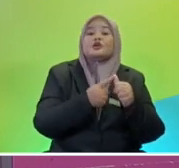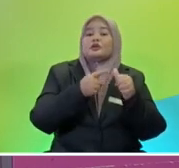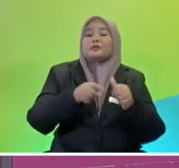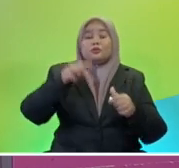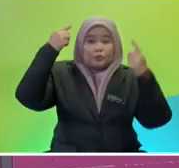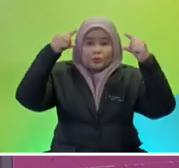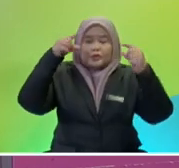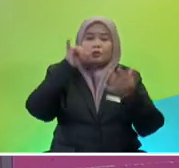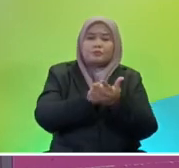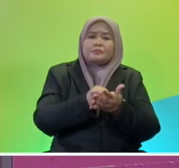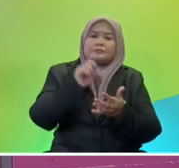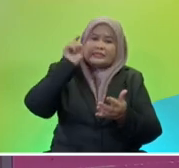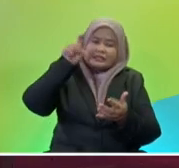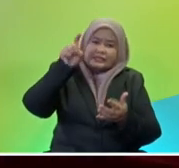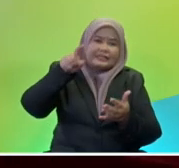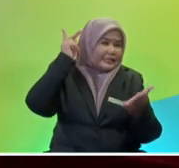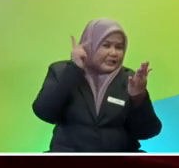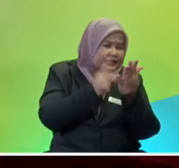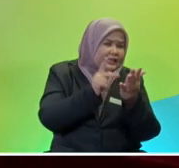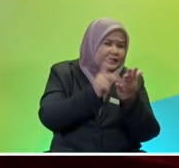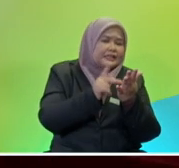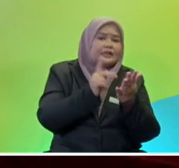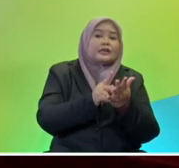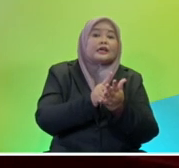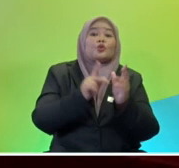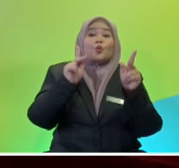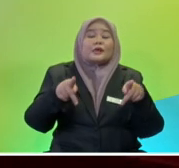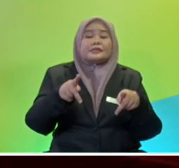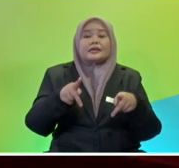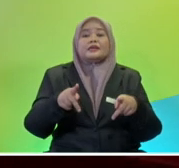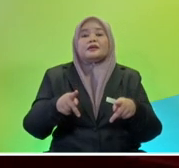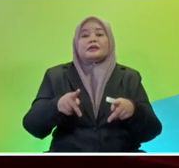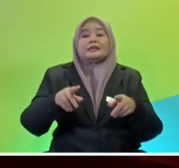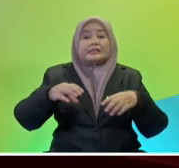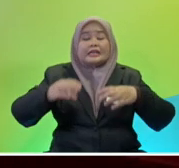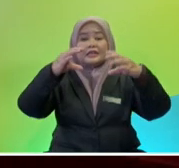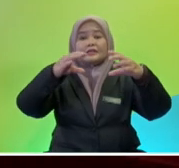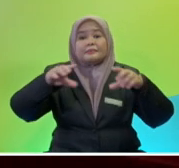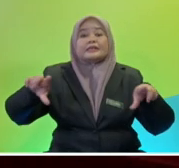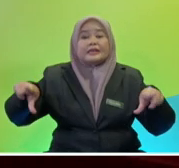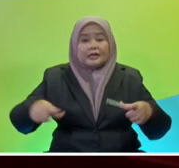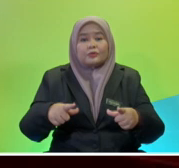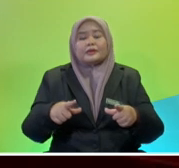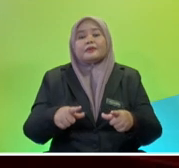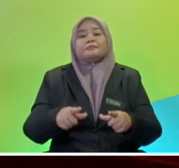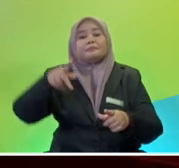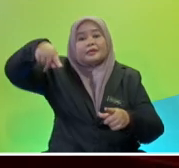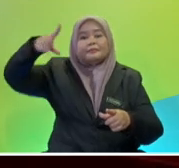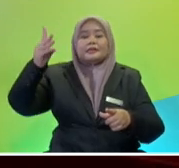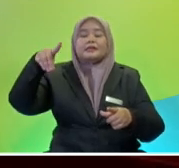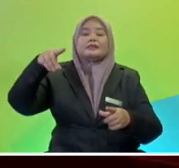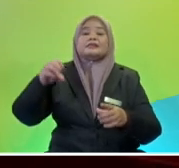CEO itu tidak merasakan pedih dia hendaklah mengenal pasti dan menguasai cara melaksanakan PBD secara umum